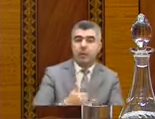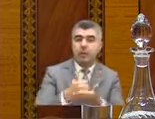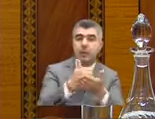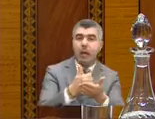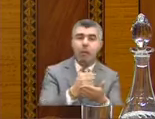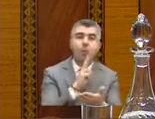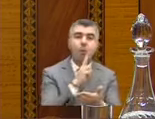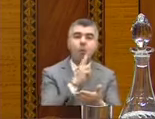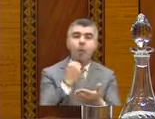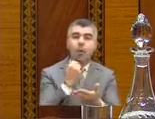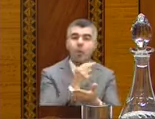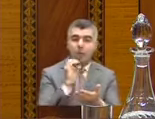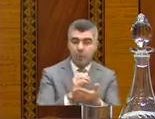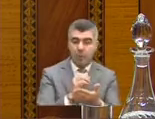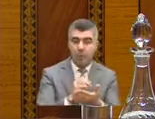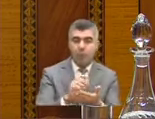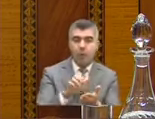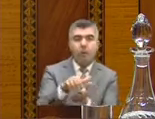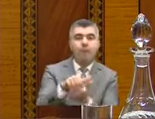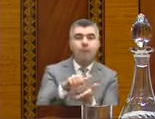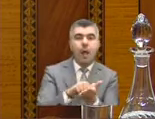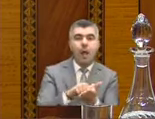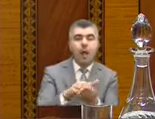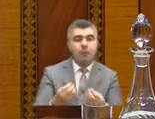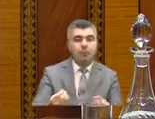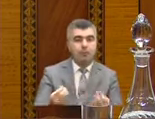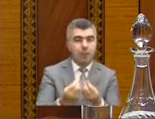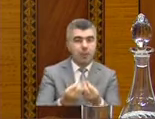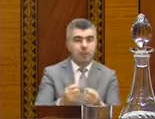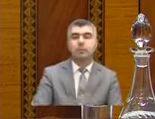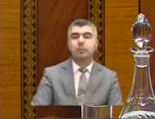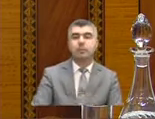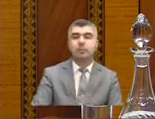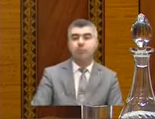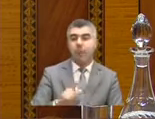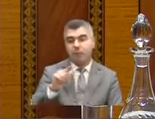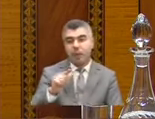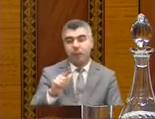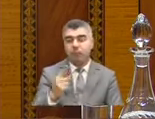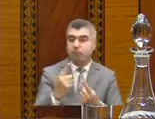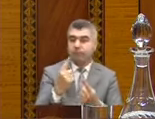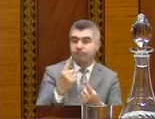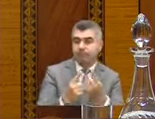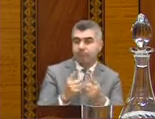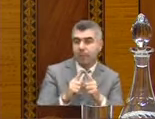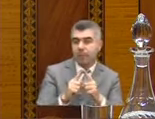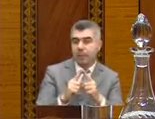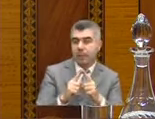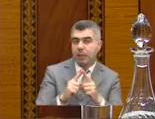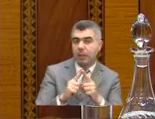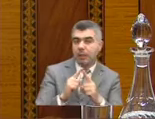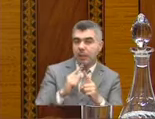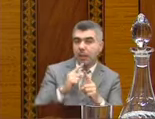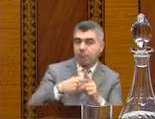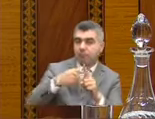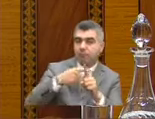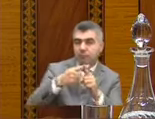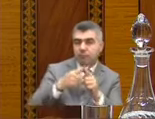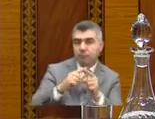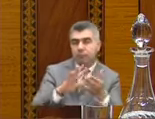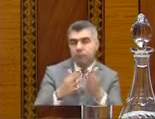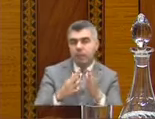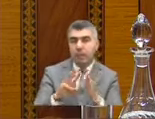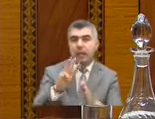الأسعار والمدخلات الفلاحية، كما يتوقع أن يحقق اقتصادنا الوطني نمو يقدر